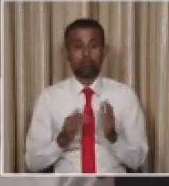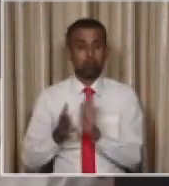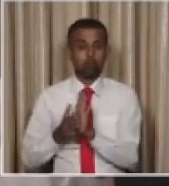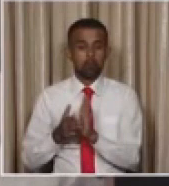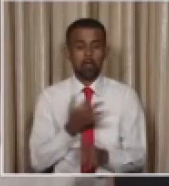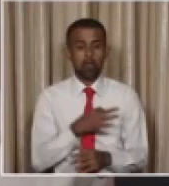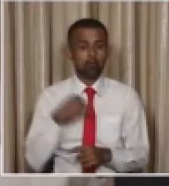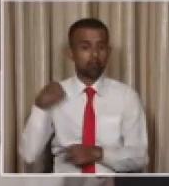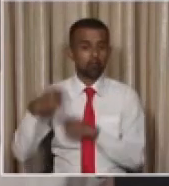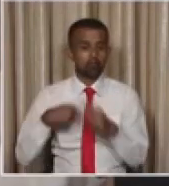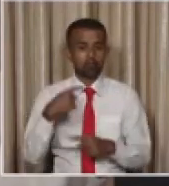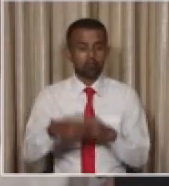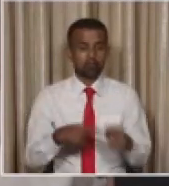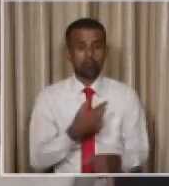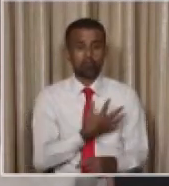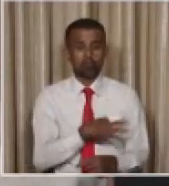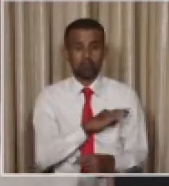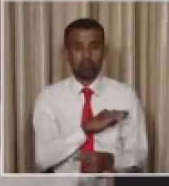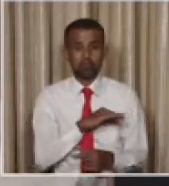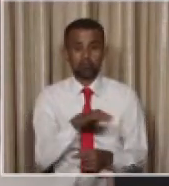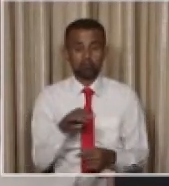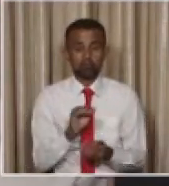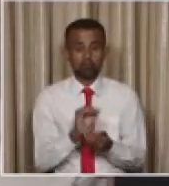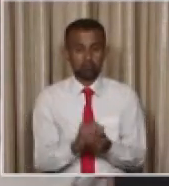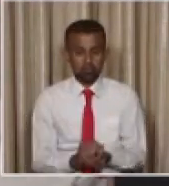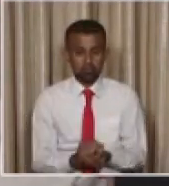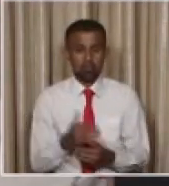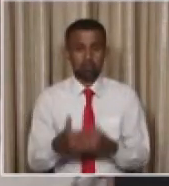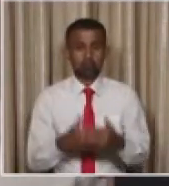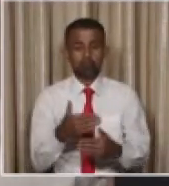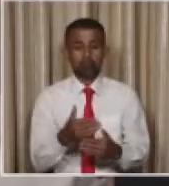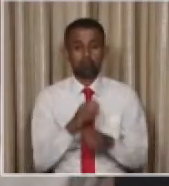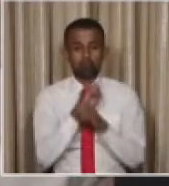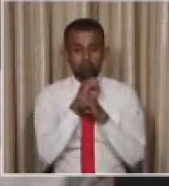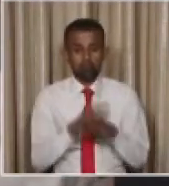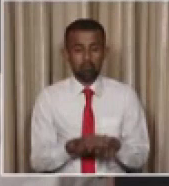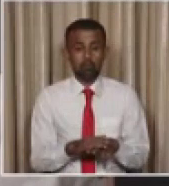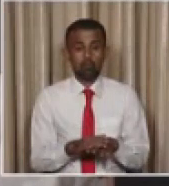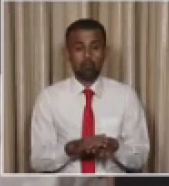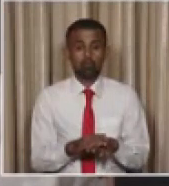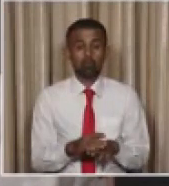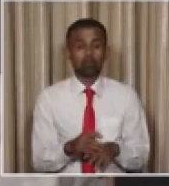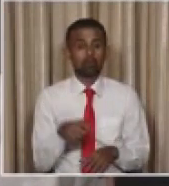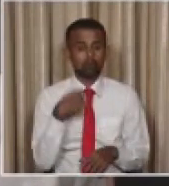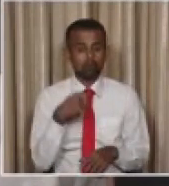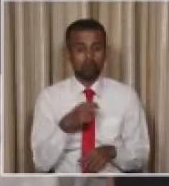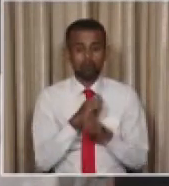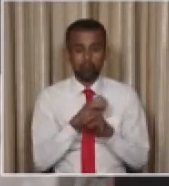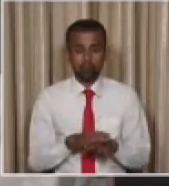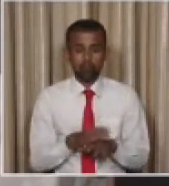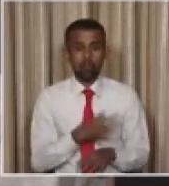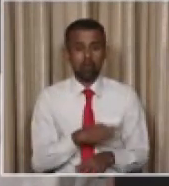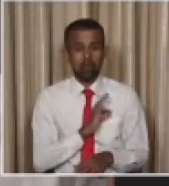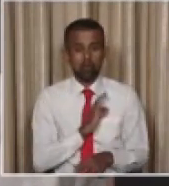පැවතෙන සංඝ පරපුරා විසින්ව පවත්වාගෙන යාම සඳහා අවශ්‍ය විනය ත්‍රිපිටක ඥානීය ධර්මගරුක බව භික්ෂුන්